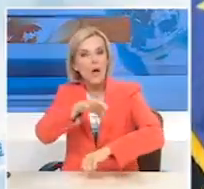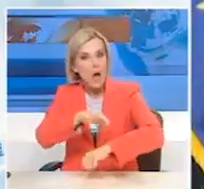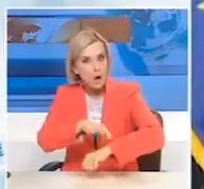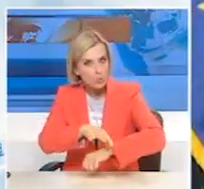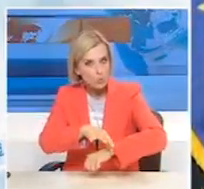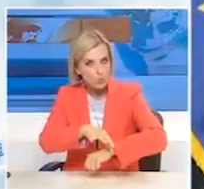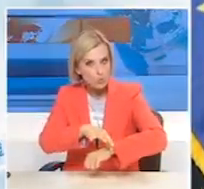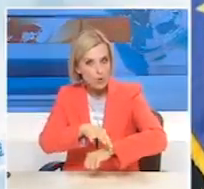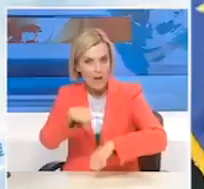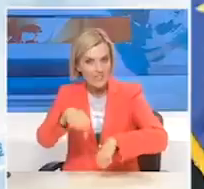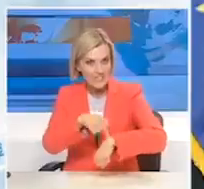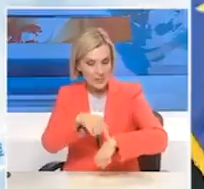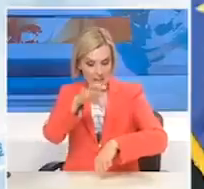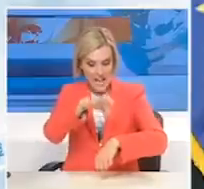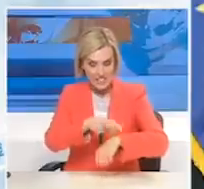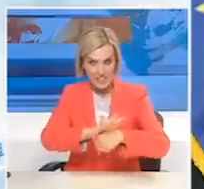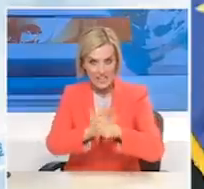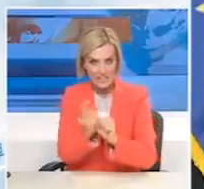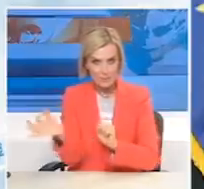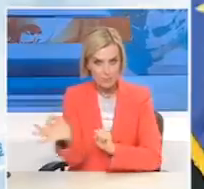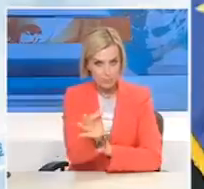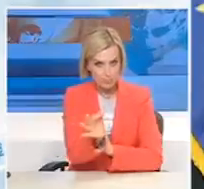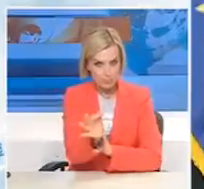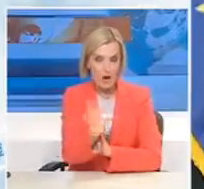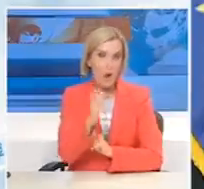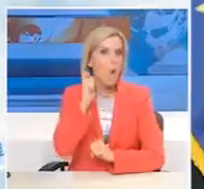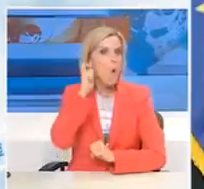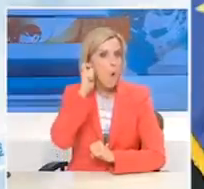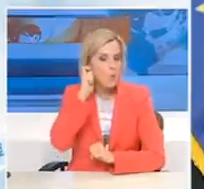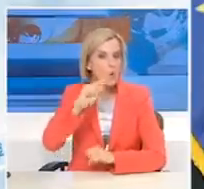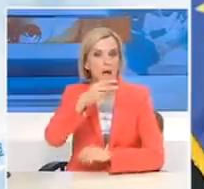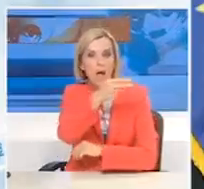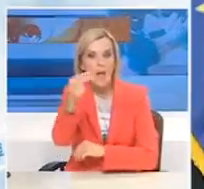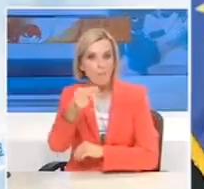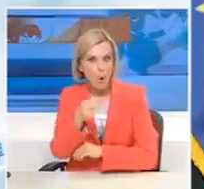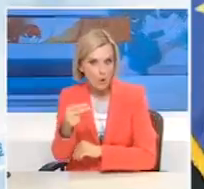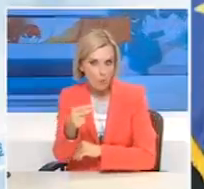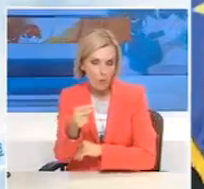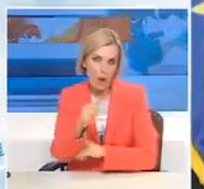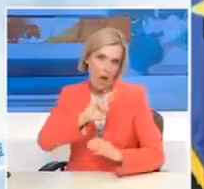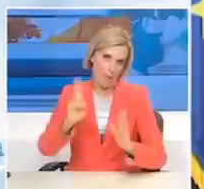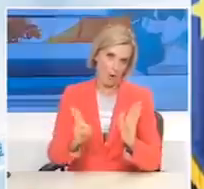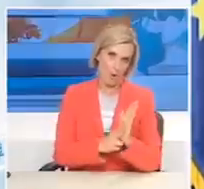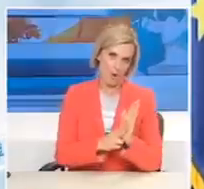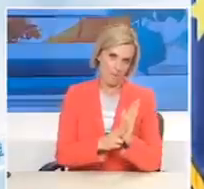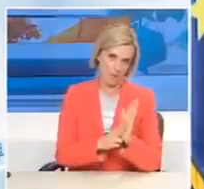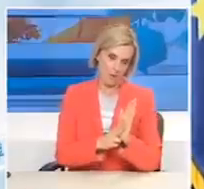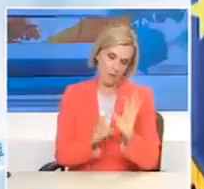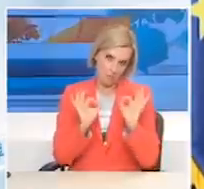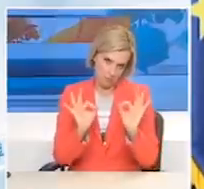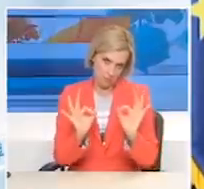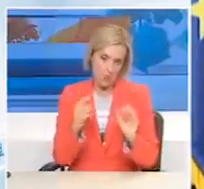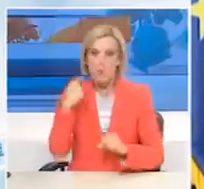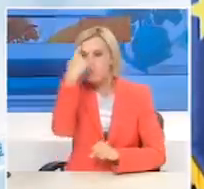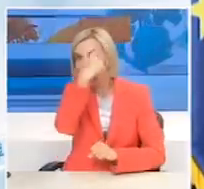ο οποίος νοσεί σε σχέση με την ανωνυμία του και τα προσωπικά του δεδομένα είναι συνταγματικά κατοχυρωμένο. Από εκεί και πέρα,